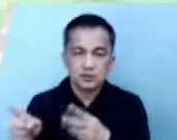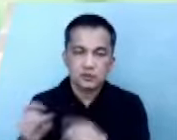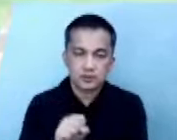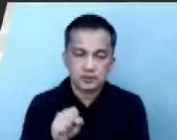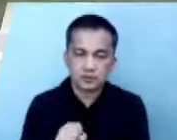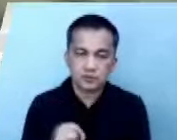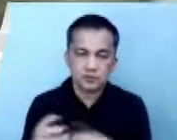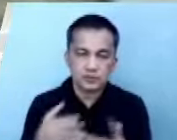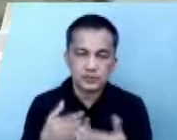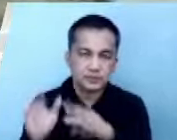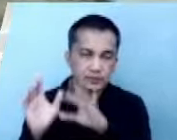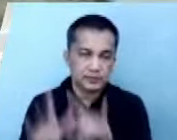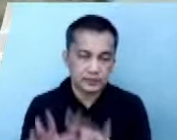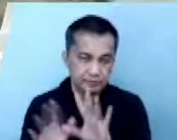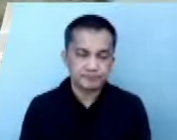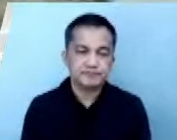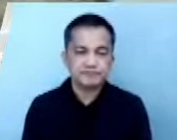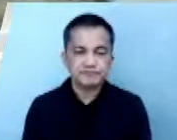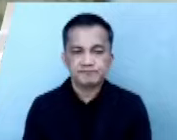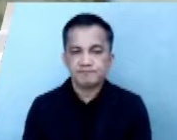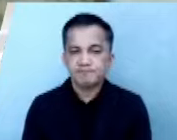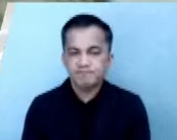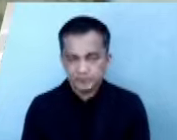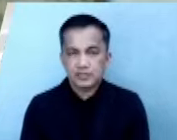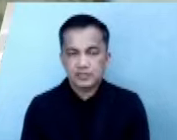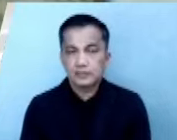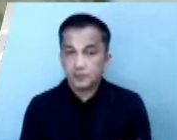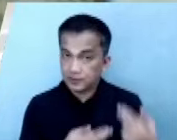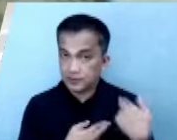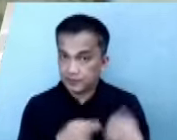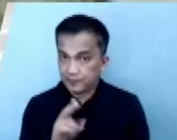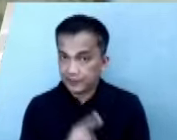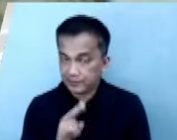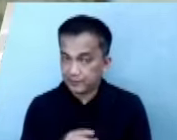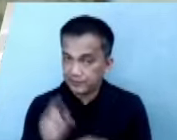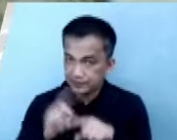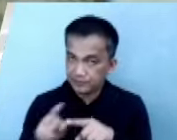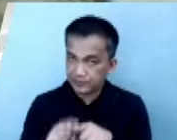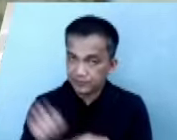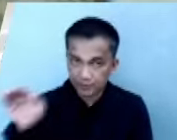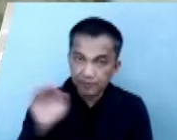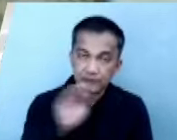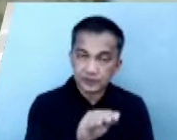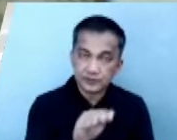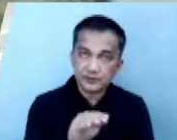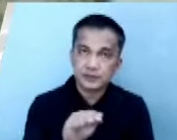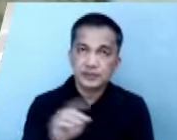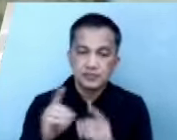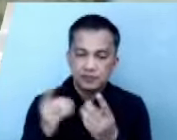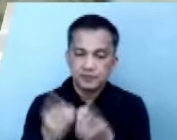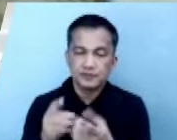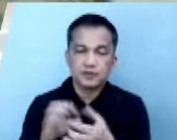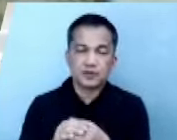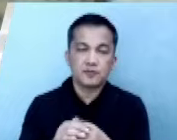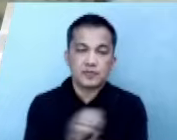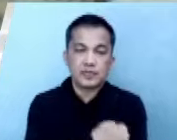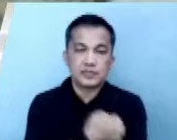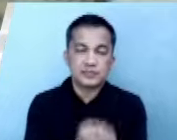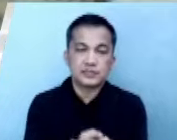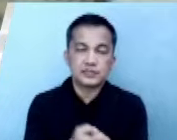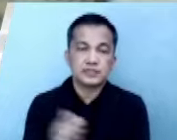tag-ulan na. Responsableng paggamit ng kuryente ang patuloy na apela ng Department of Energy sa publiko para